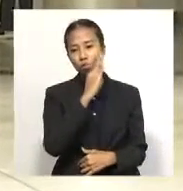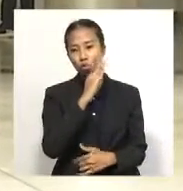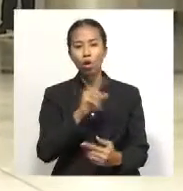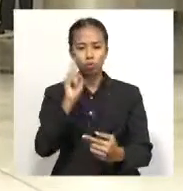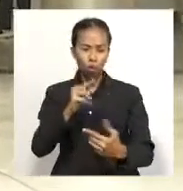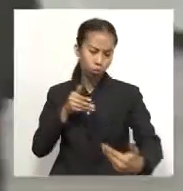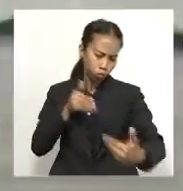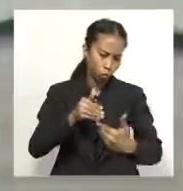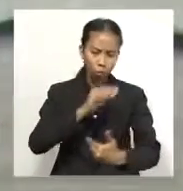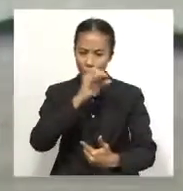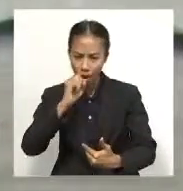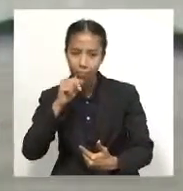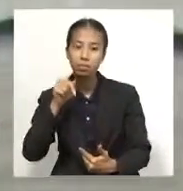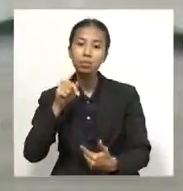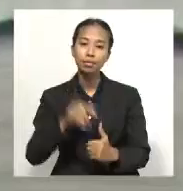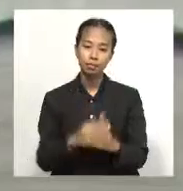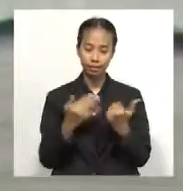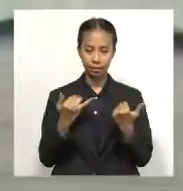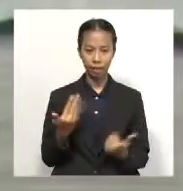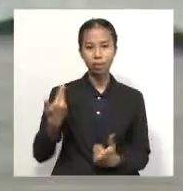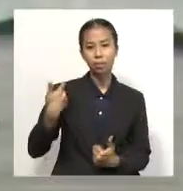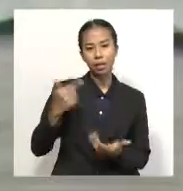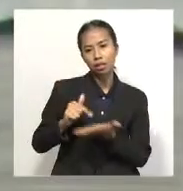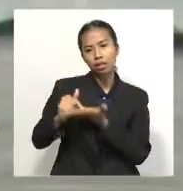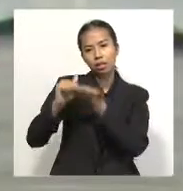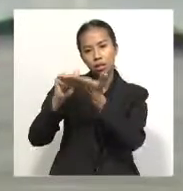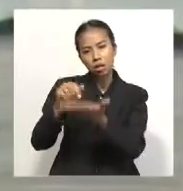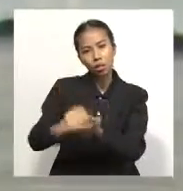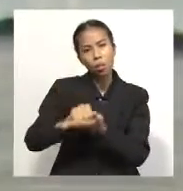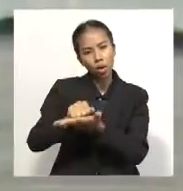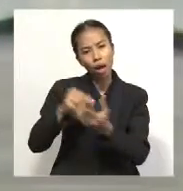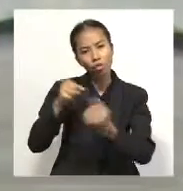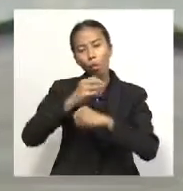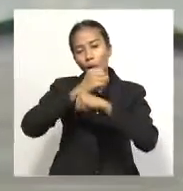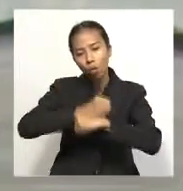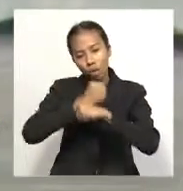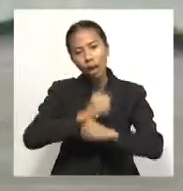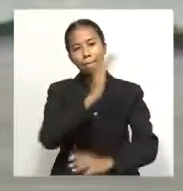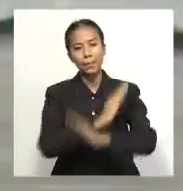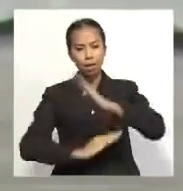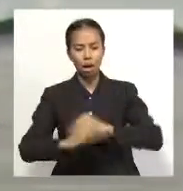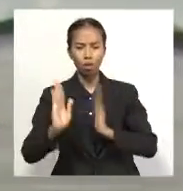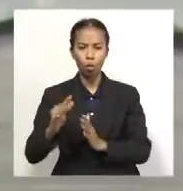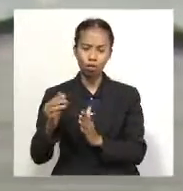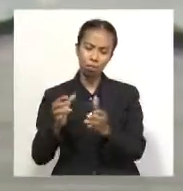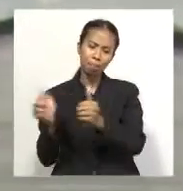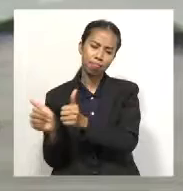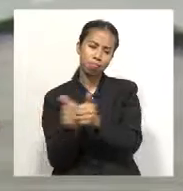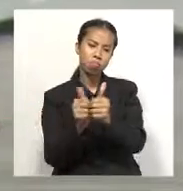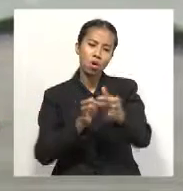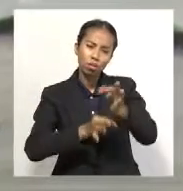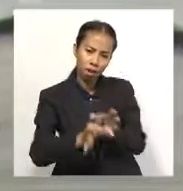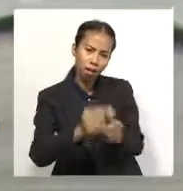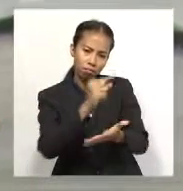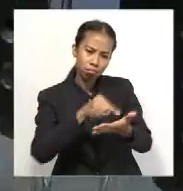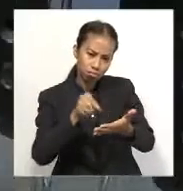รงและลับสำหรับข้อเสนอให้มีการอำนวยความสะดวกให้กับผู้พิการและผู้สูงอายุให้มีผู้ช่วยลงคะแนนได้นั้นนะคะเสนอโดยคณะ